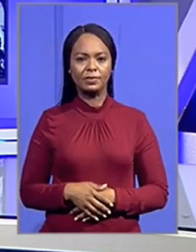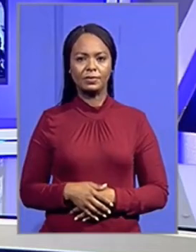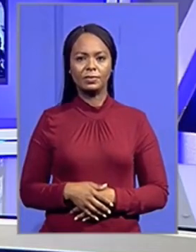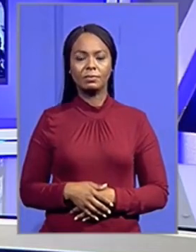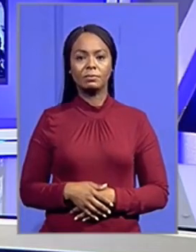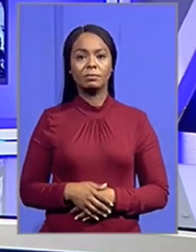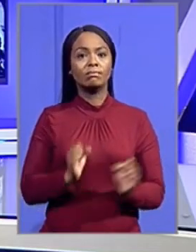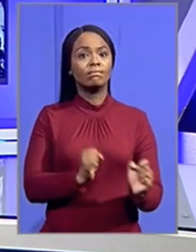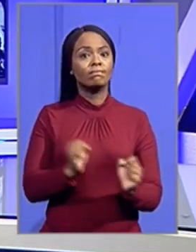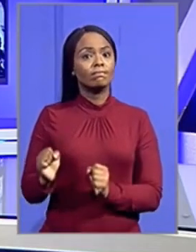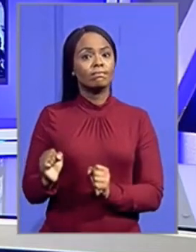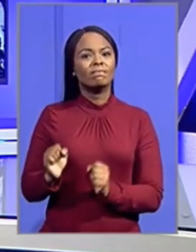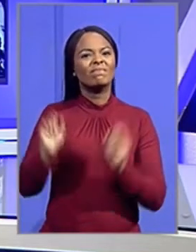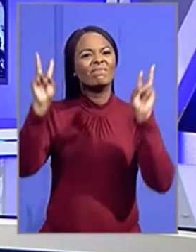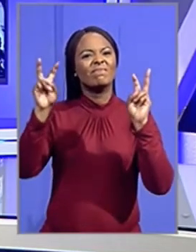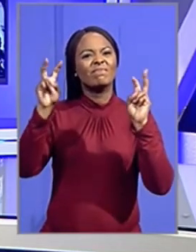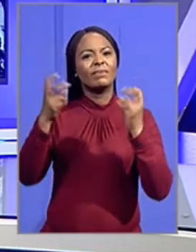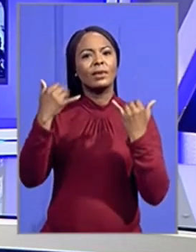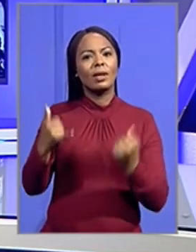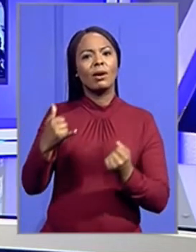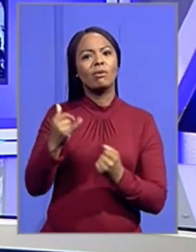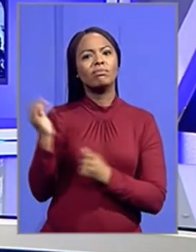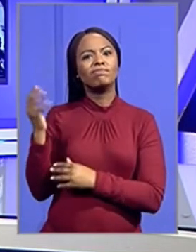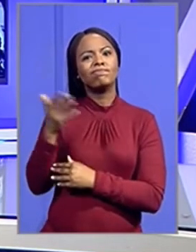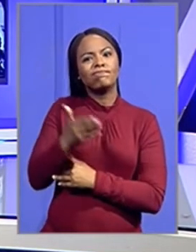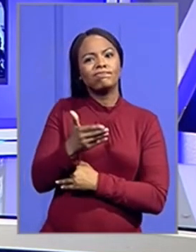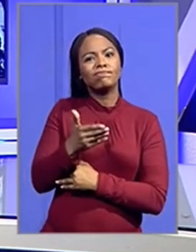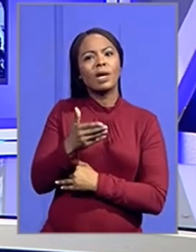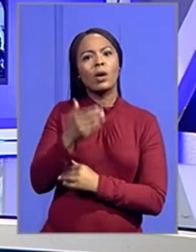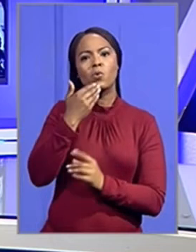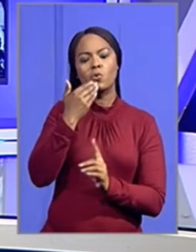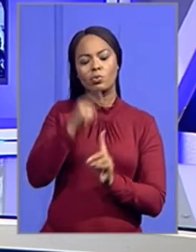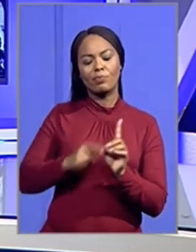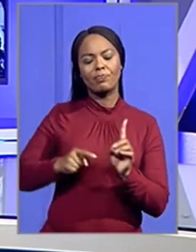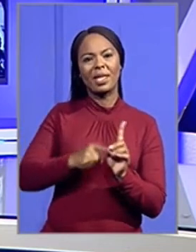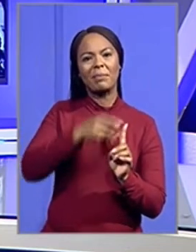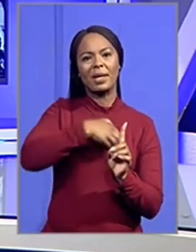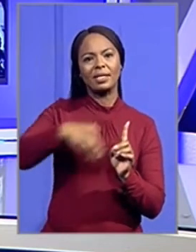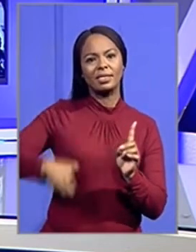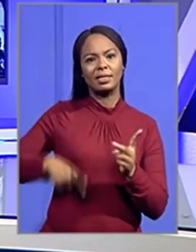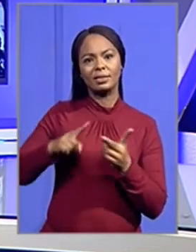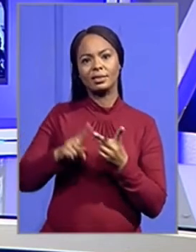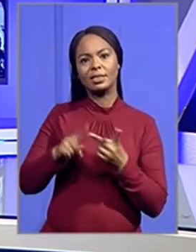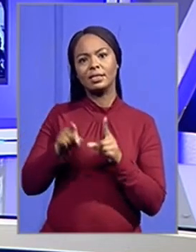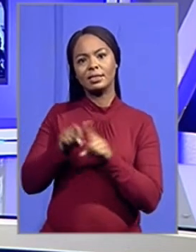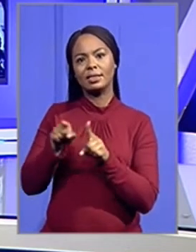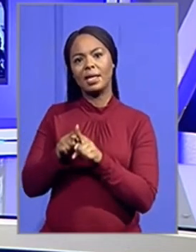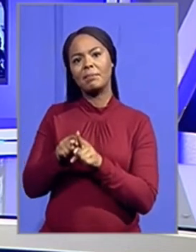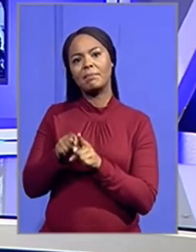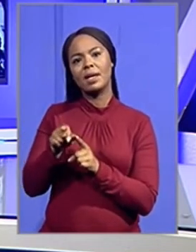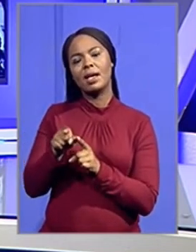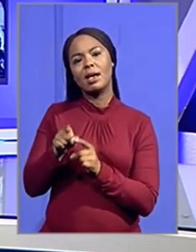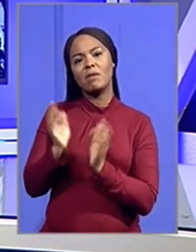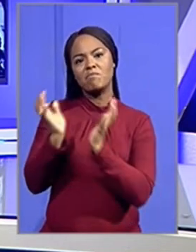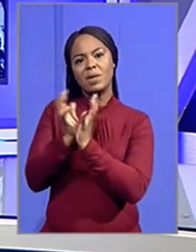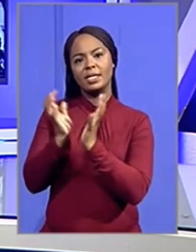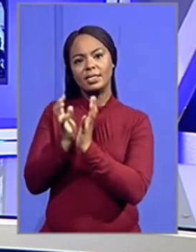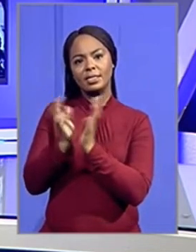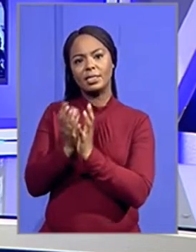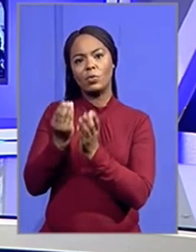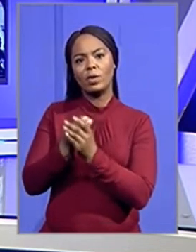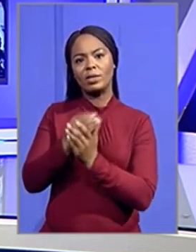re santse re le mogotse o di amanang le kopano kholo ya mo president Cyril Ramaphosa kwa Free State mo bokhutlong bono ba beke re kholaganya ka tshamalalo le tona kholo